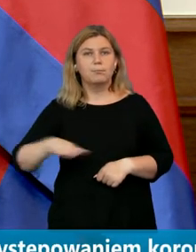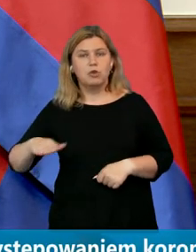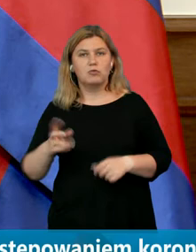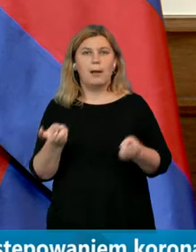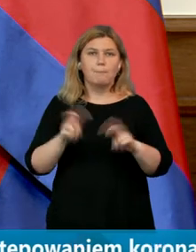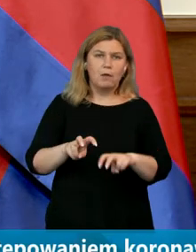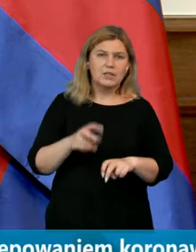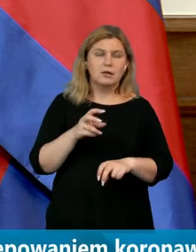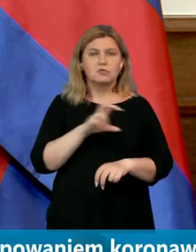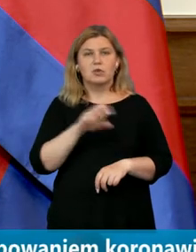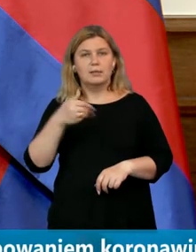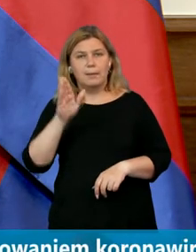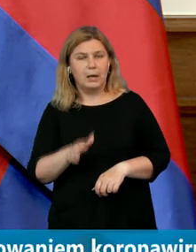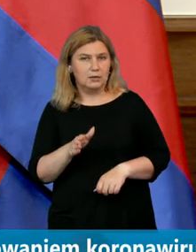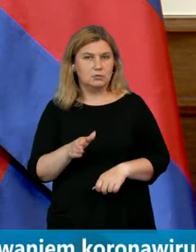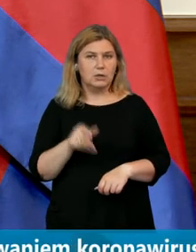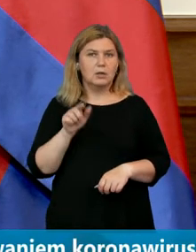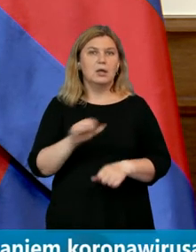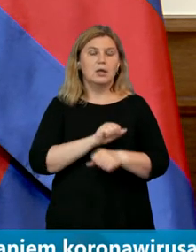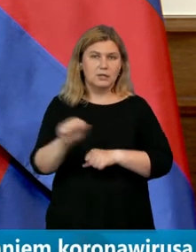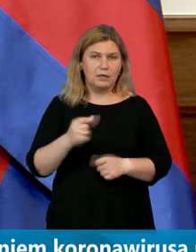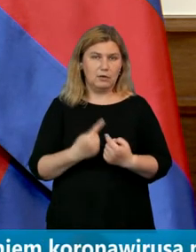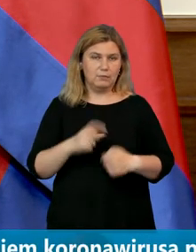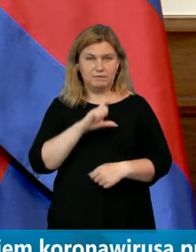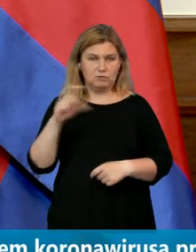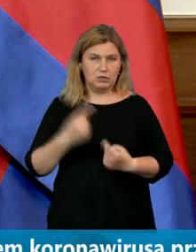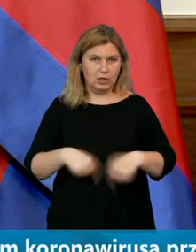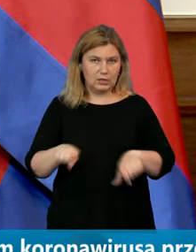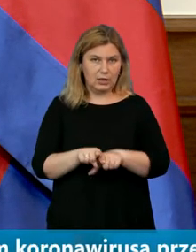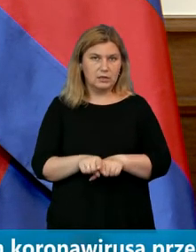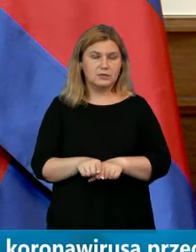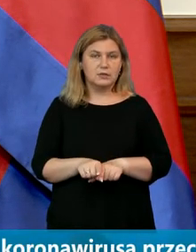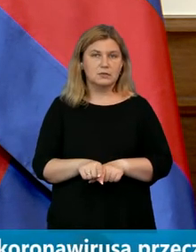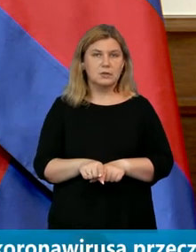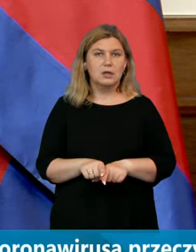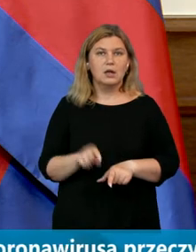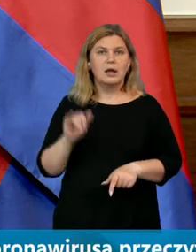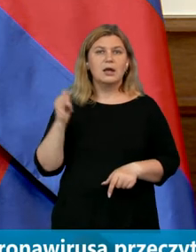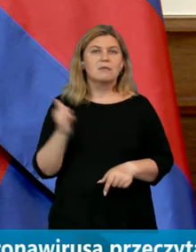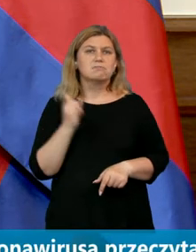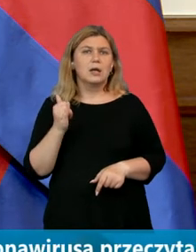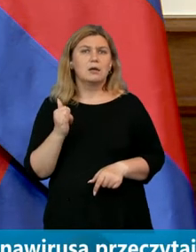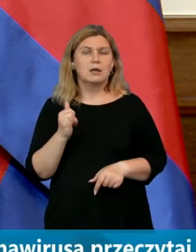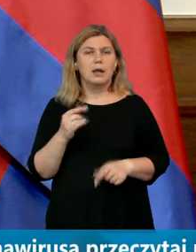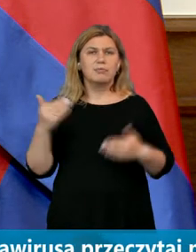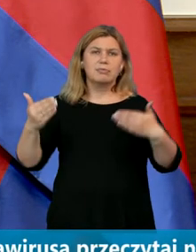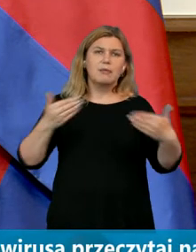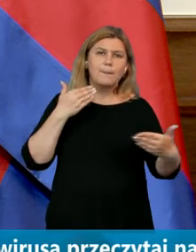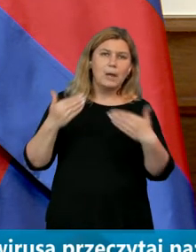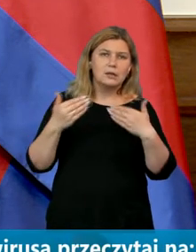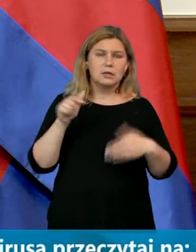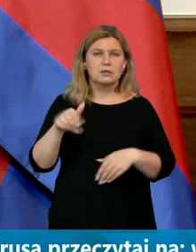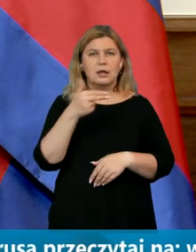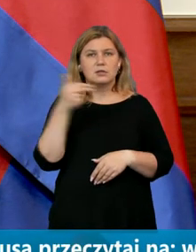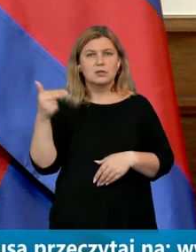przedszkole tam powstanie, czy nie powstanie, tylko jesteśmy w trakcie realizacji. Więc jakiekolwiek debaty na temat